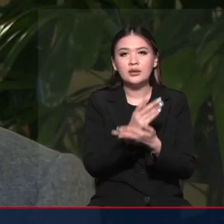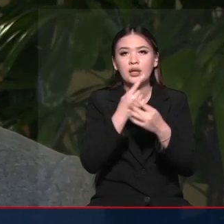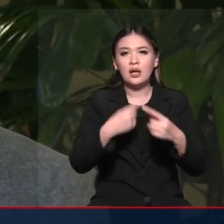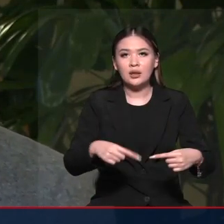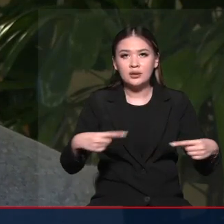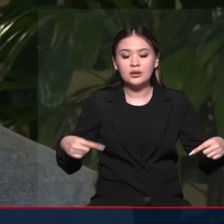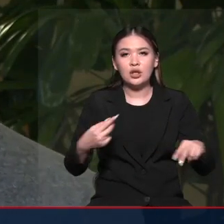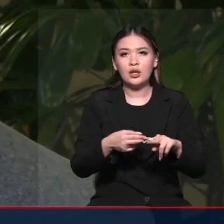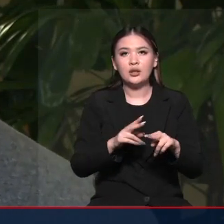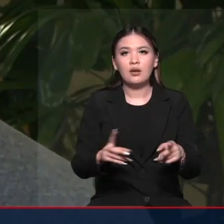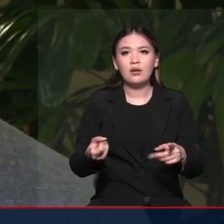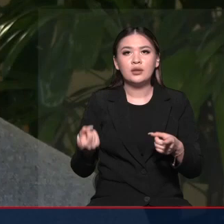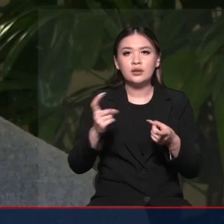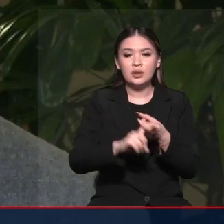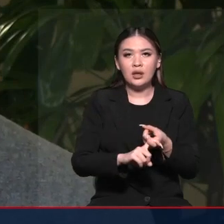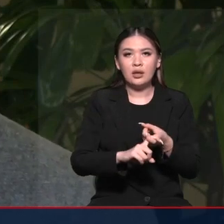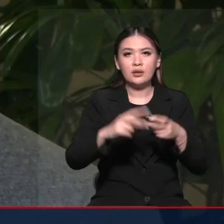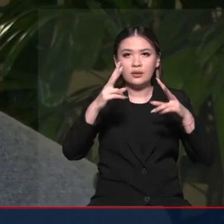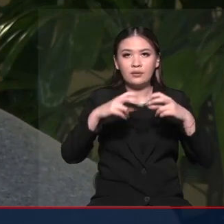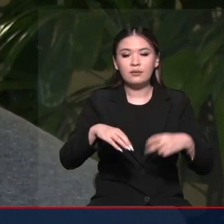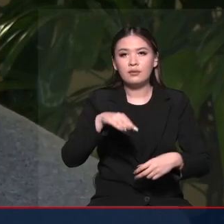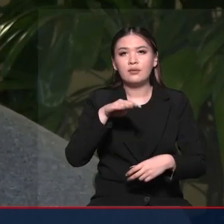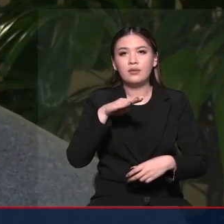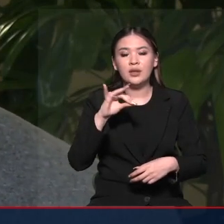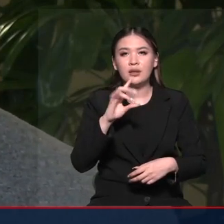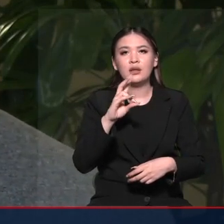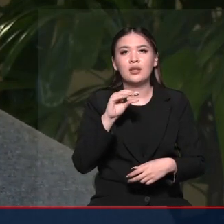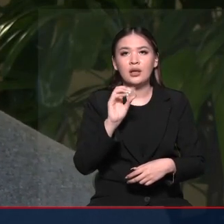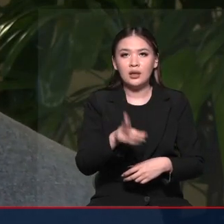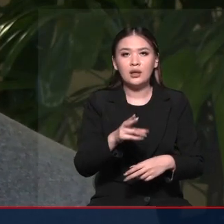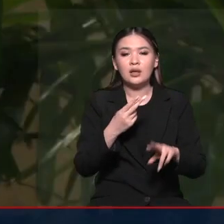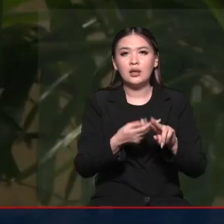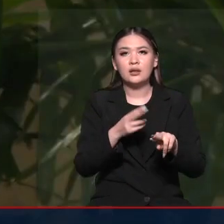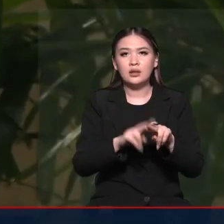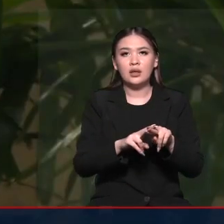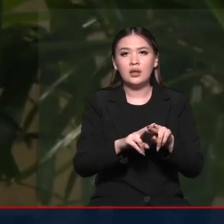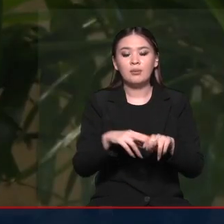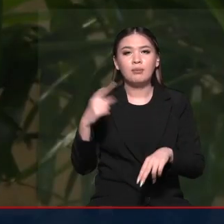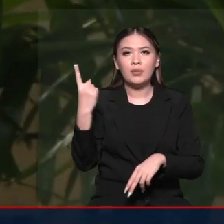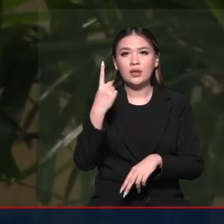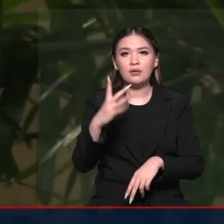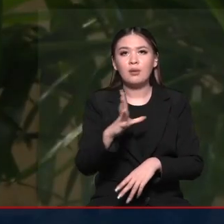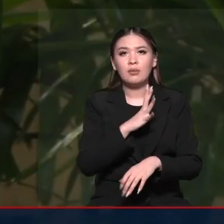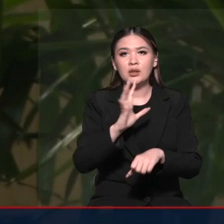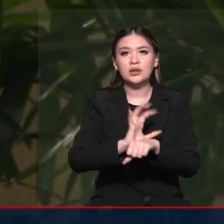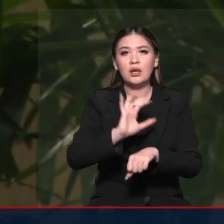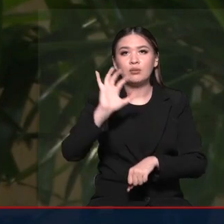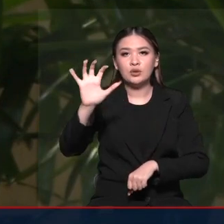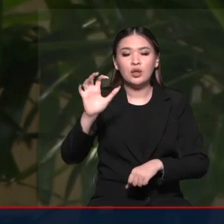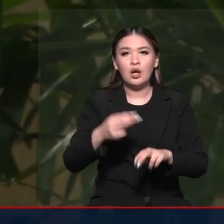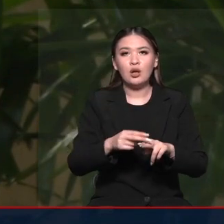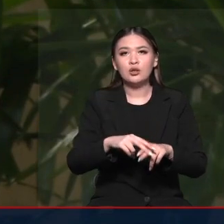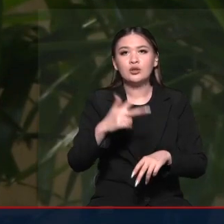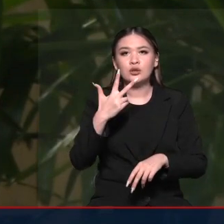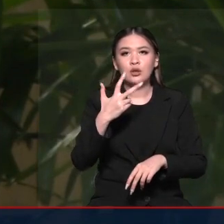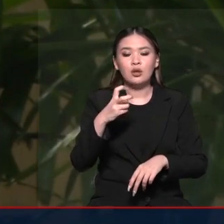клиенты, в основном у нас экспертиза финтех, а также есть экспертиза в Первую компанию мы запустили более 3 лет